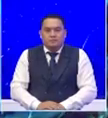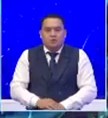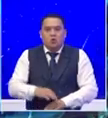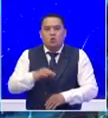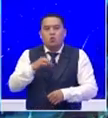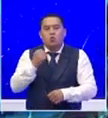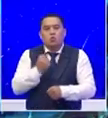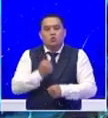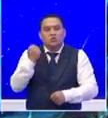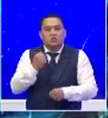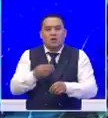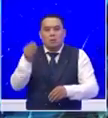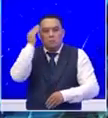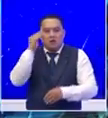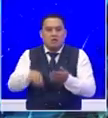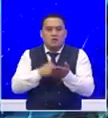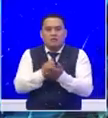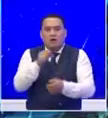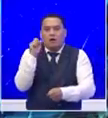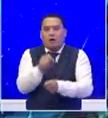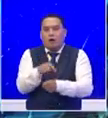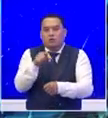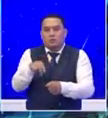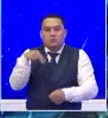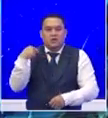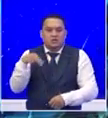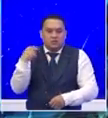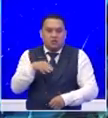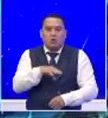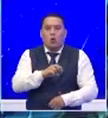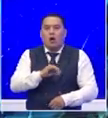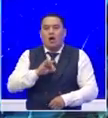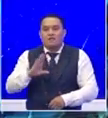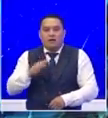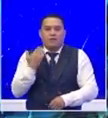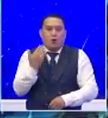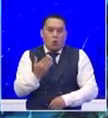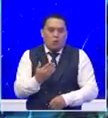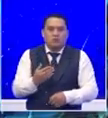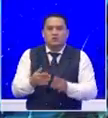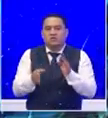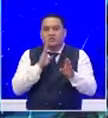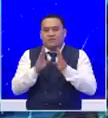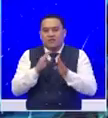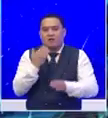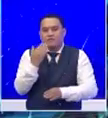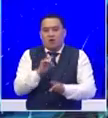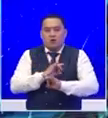Ужесточить меры в борьбе с коронавирусом поручил глава государства Касым Жомарт Токаев. Как опубликовал на своей странице в Твиттере